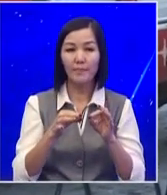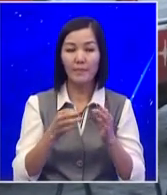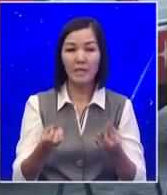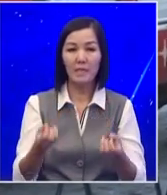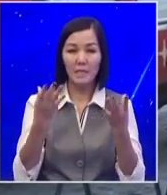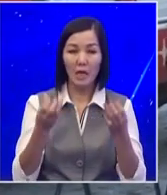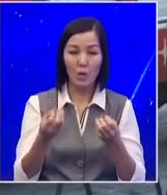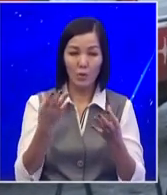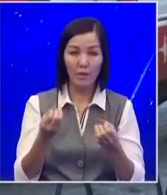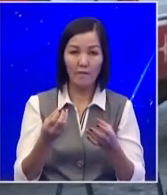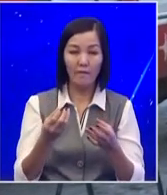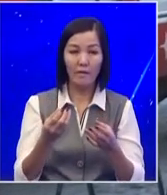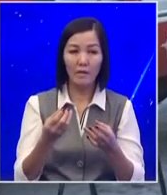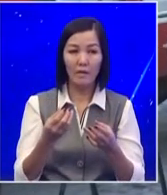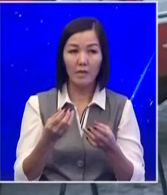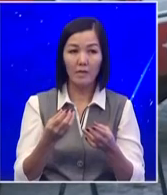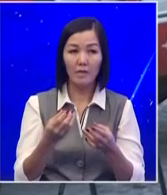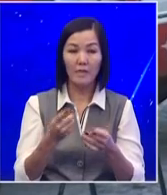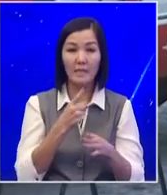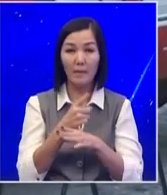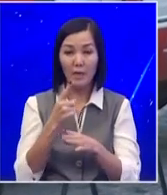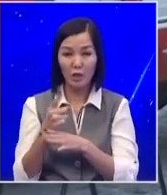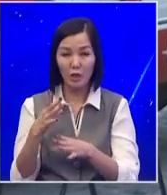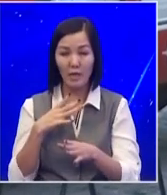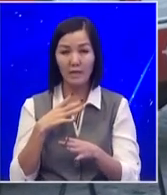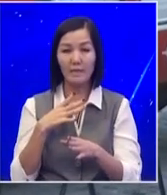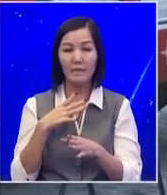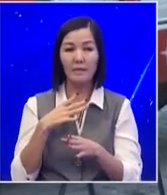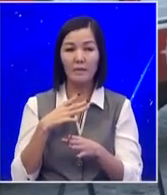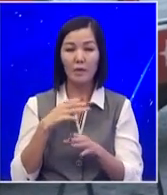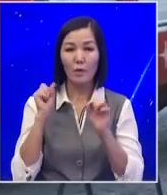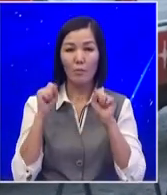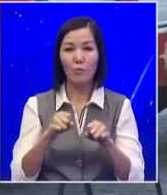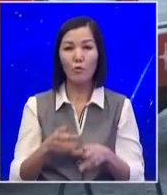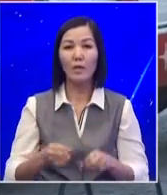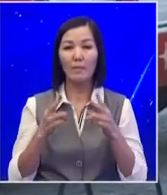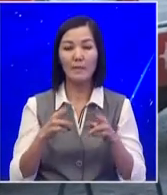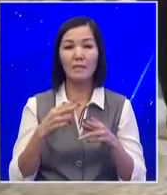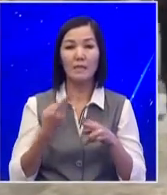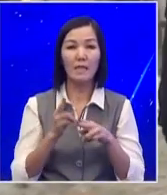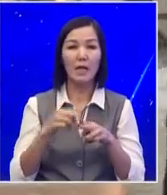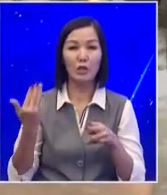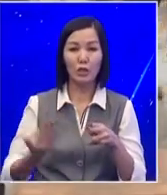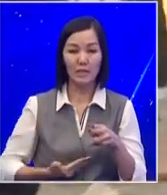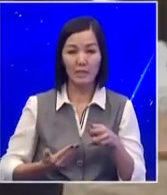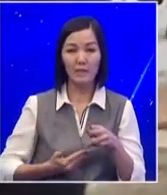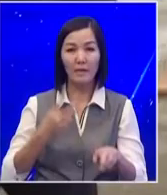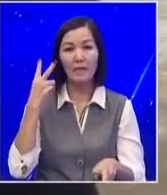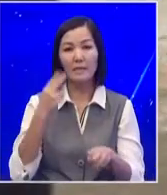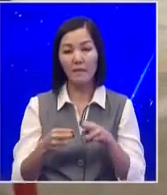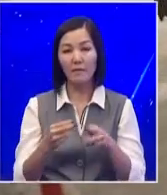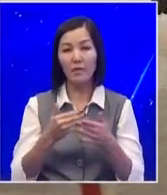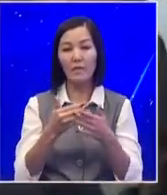салютов, имеется в виду, категорически запрещается, так как они могут быть опасны для жизни. В завершение